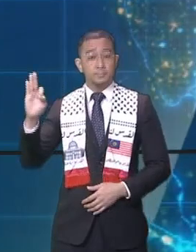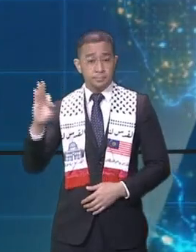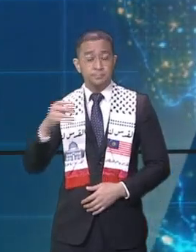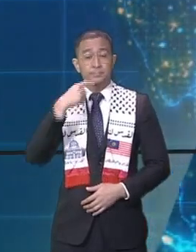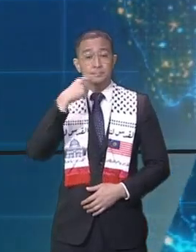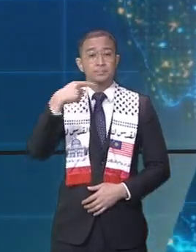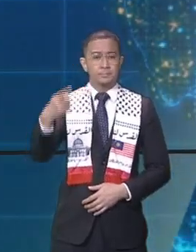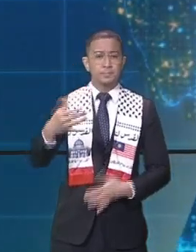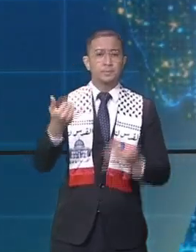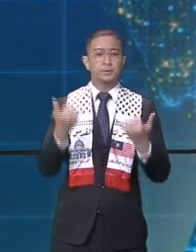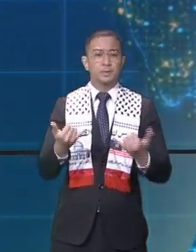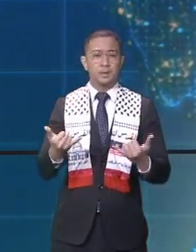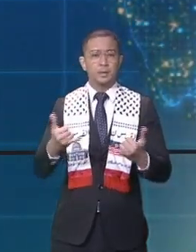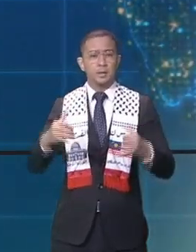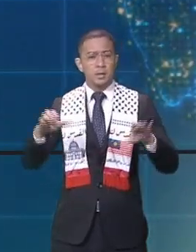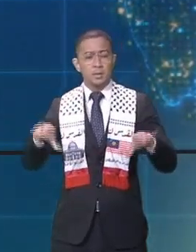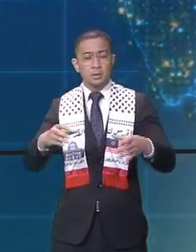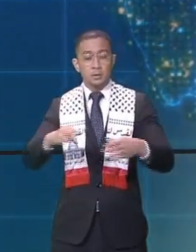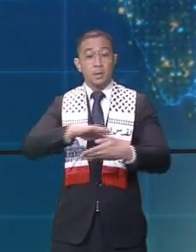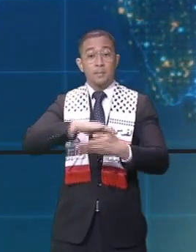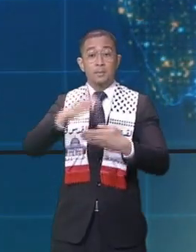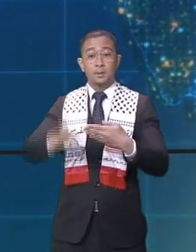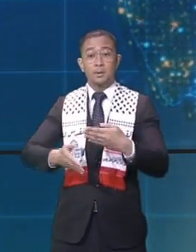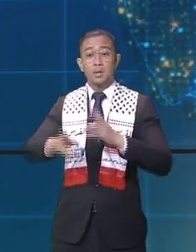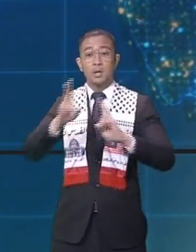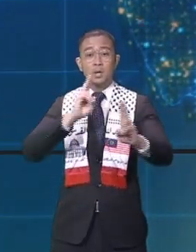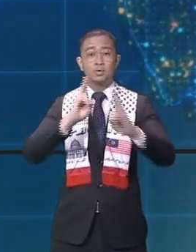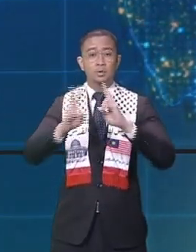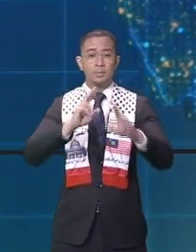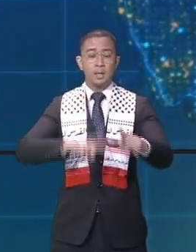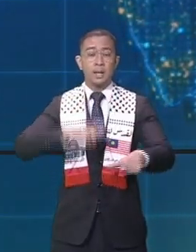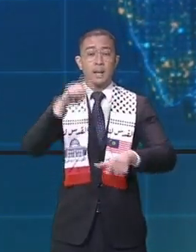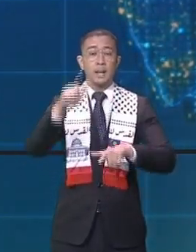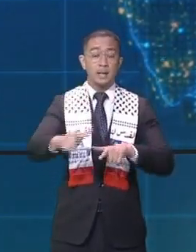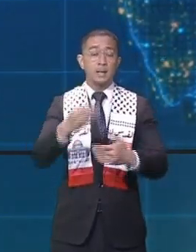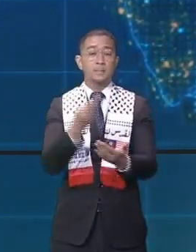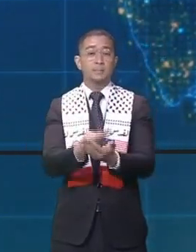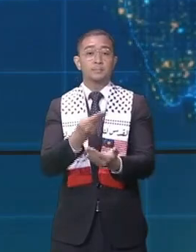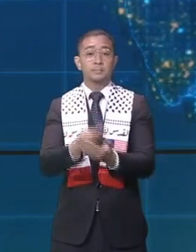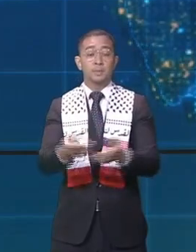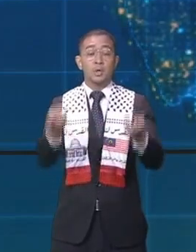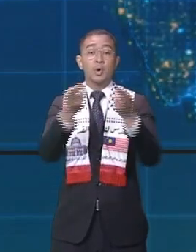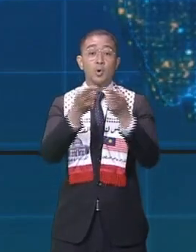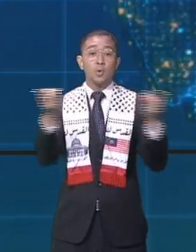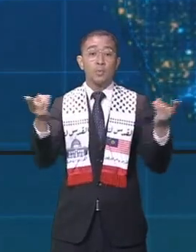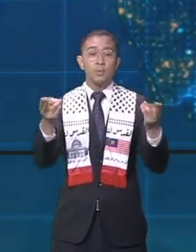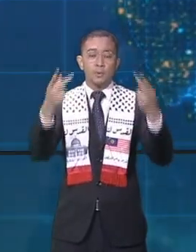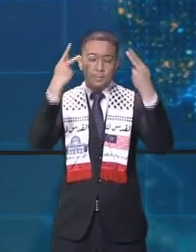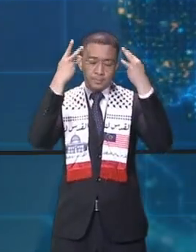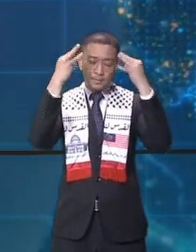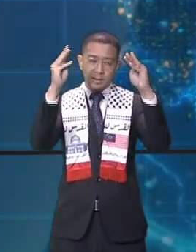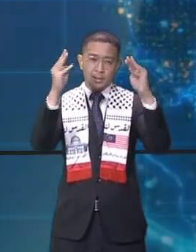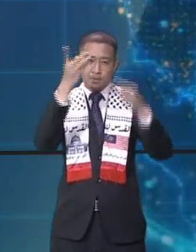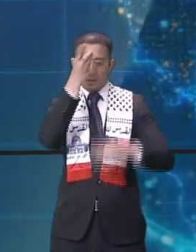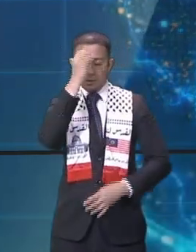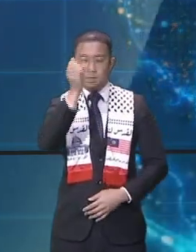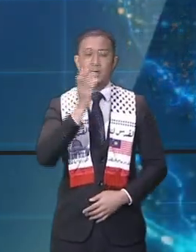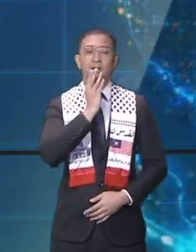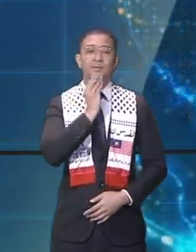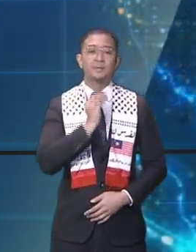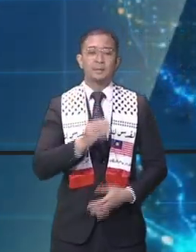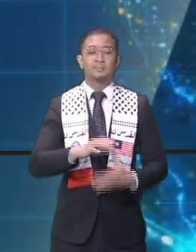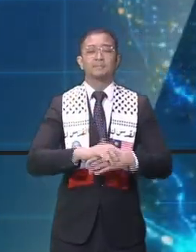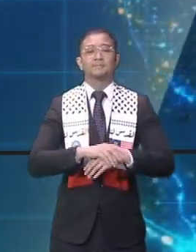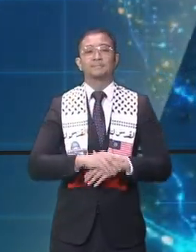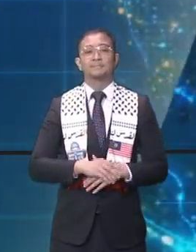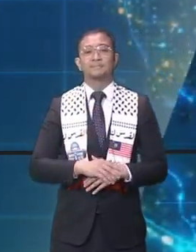berkata pihaknya kini dalam proses memuktamadkan ucapan dan langkah belanjawan yang akan diumum kelak oleh Perdana Menteri Datuk Seri Anwar